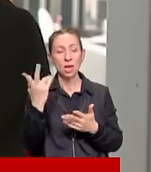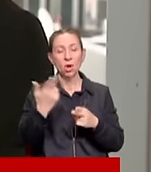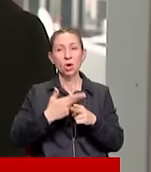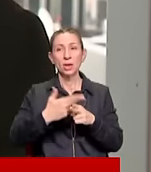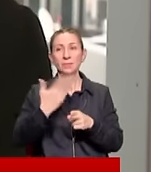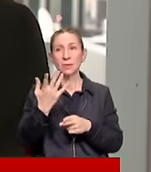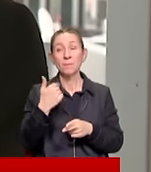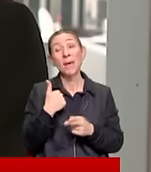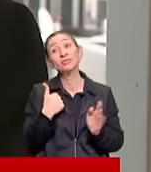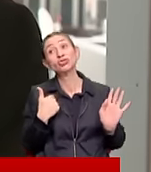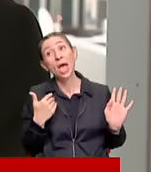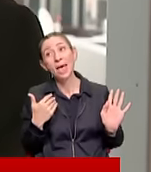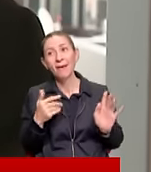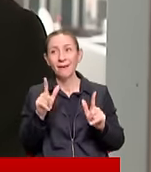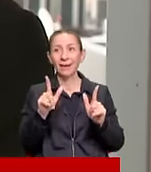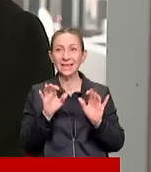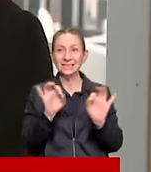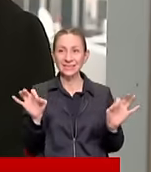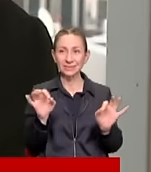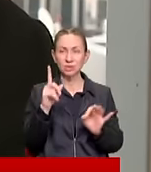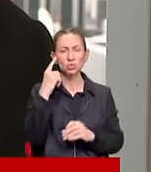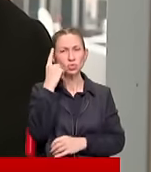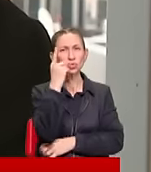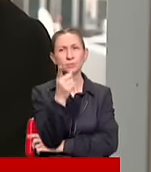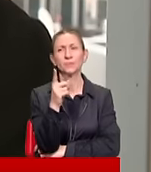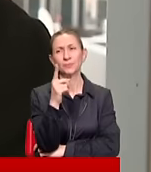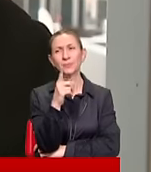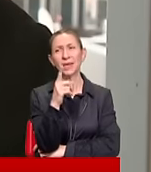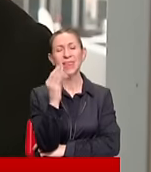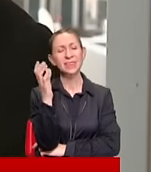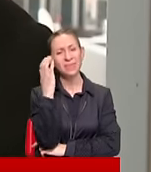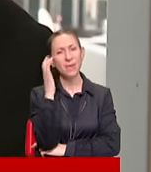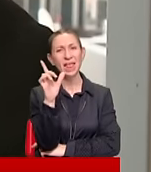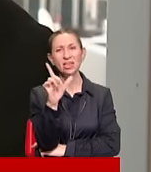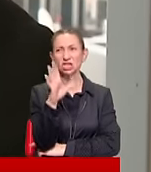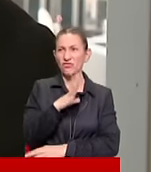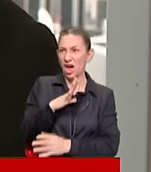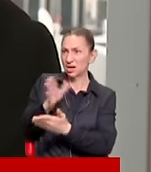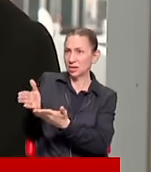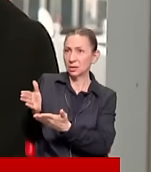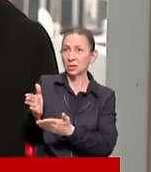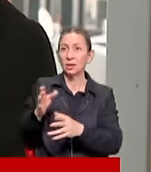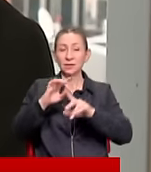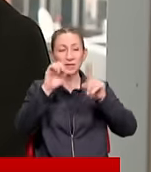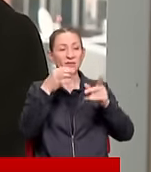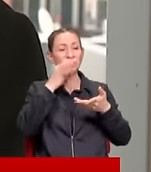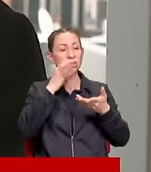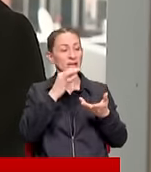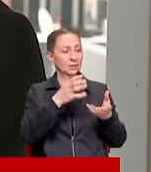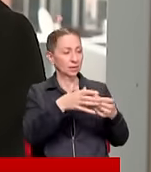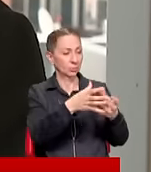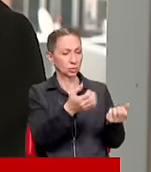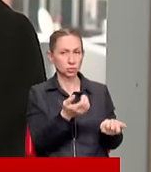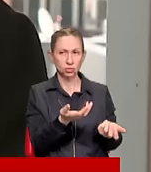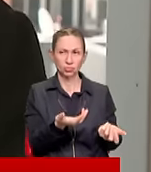bir bence gereksiz. Şimdi düşünün ki bir evin temel ihtiyaçları dururken vitrinde fincan takımı